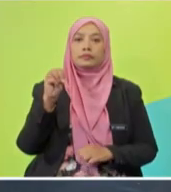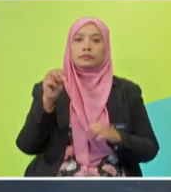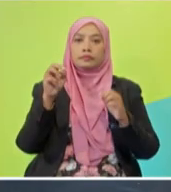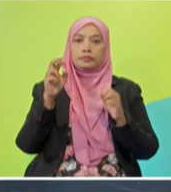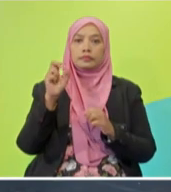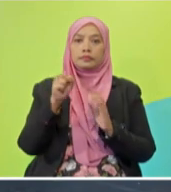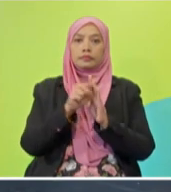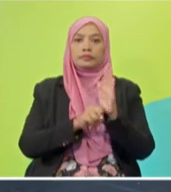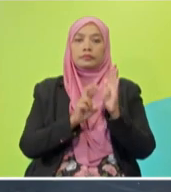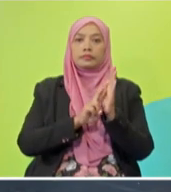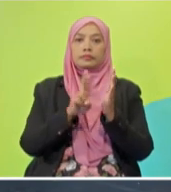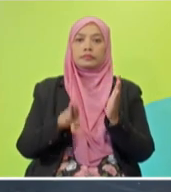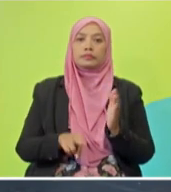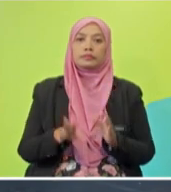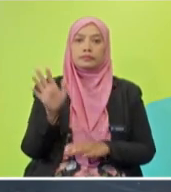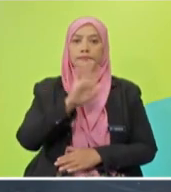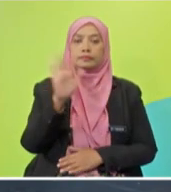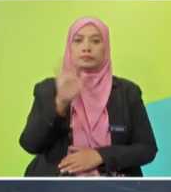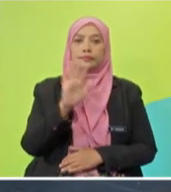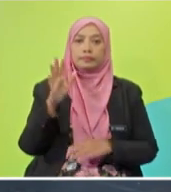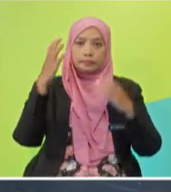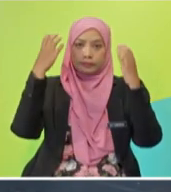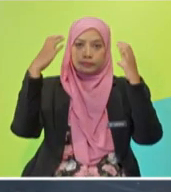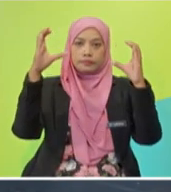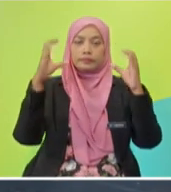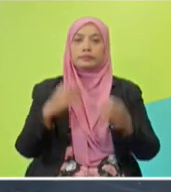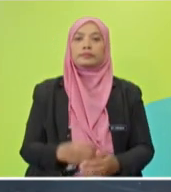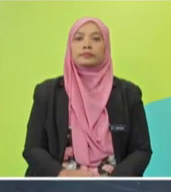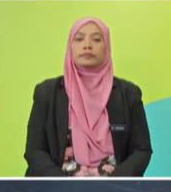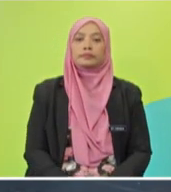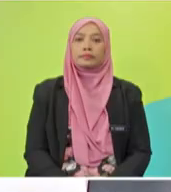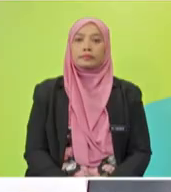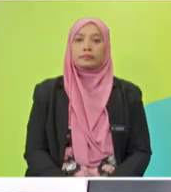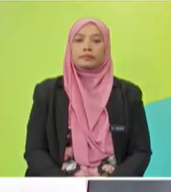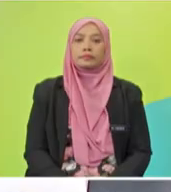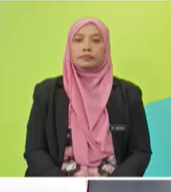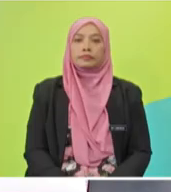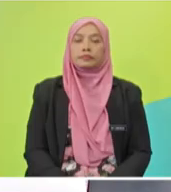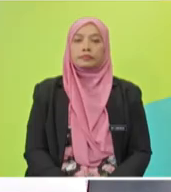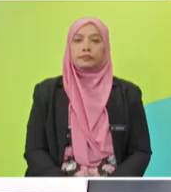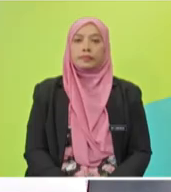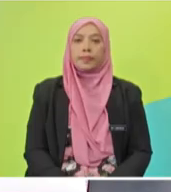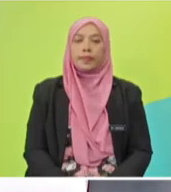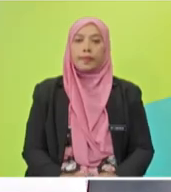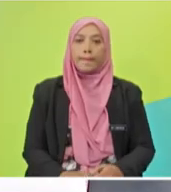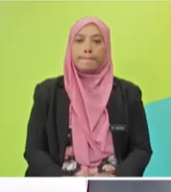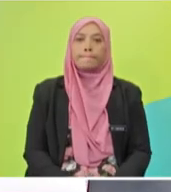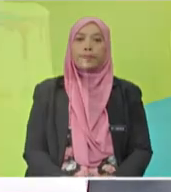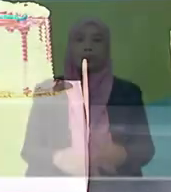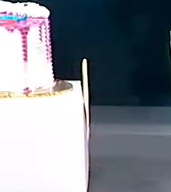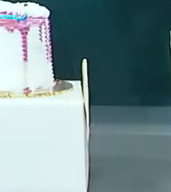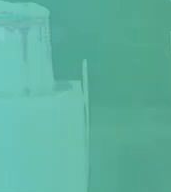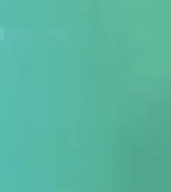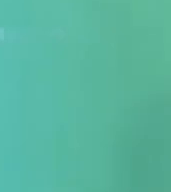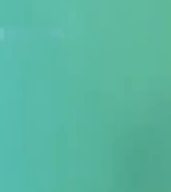Cikgu. Hai Sean. Apa khabar Cikgu? Khabar baik. Alhamdulillah. Dan kita juga ingin kenalkan jurubahasa isyak kita pada hari